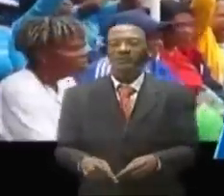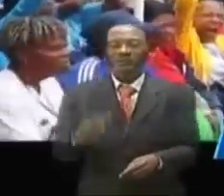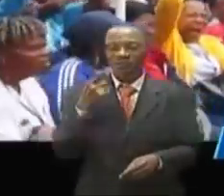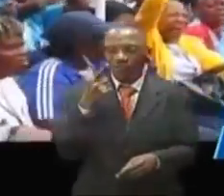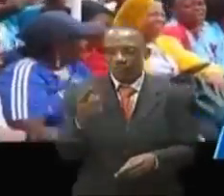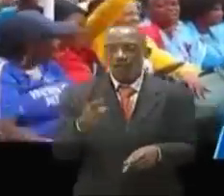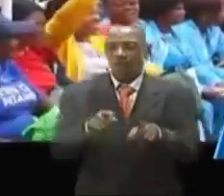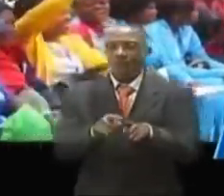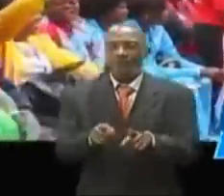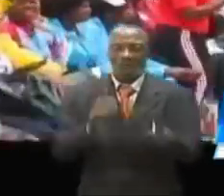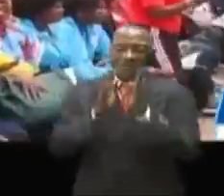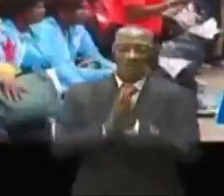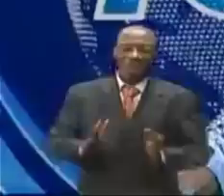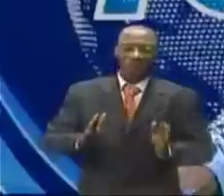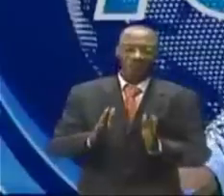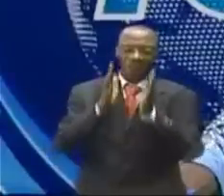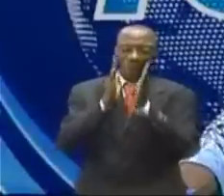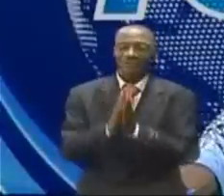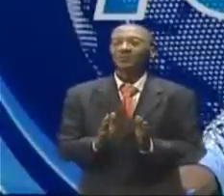de la francophonie.